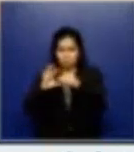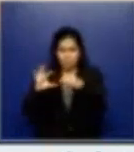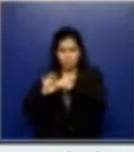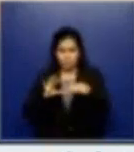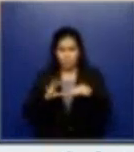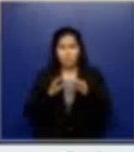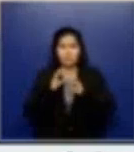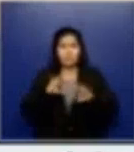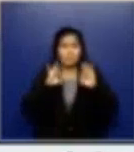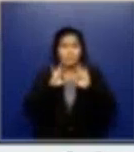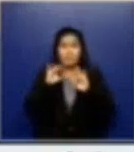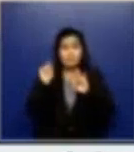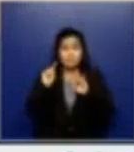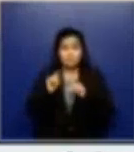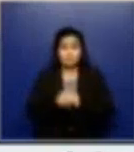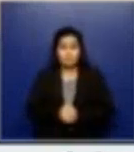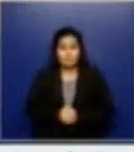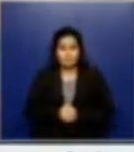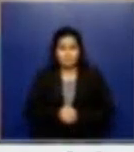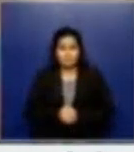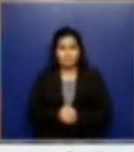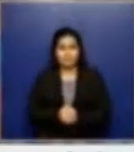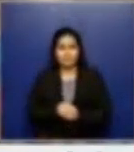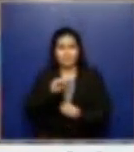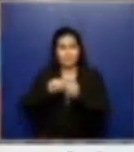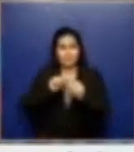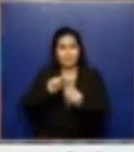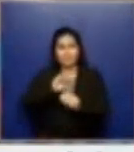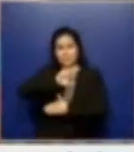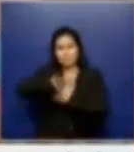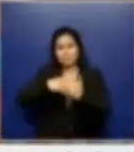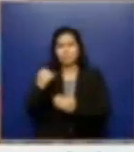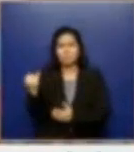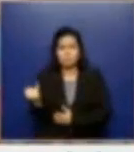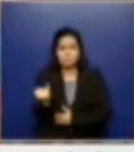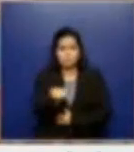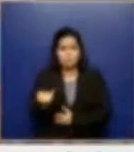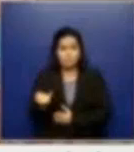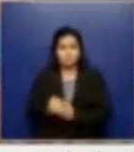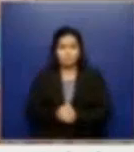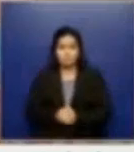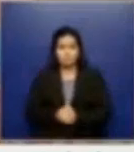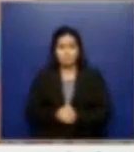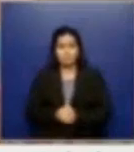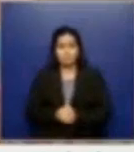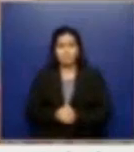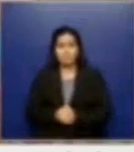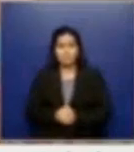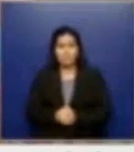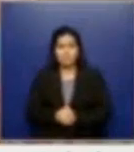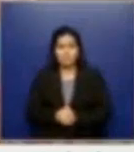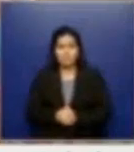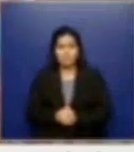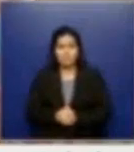ต่มันเกิดจากอะไรครับมันเกิดจากเศรษฐกิจทั่วไปไม่ดีท่านขูดเขาเรียกว่าเอ